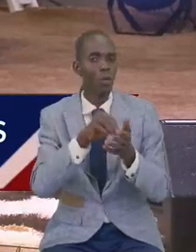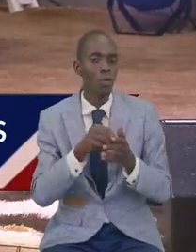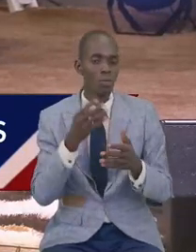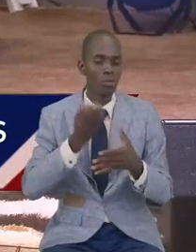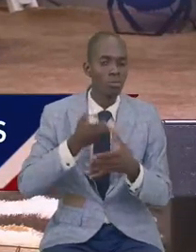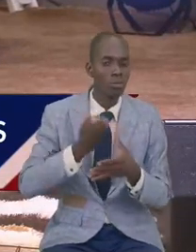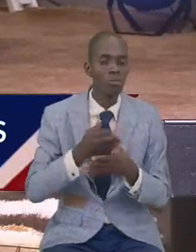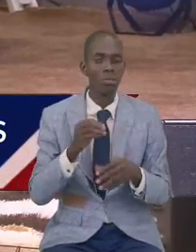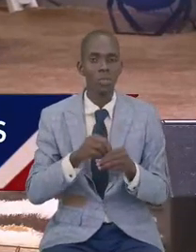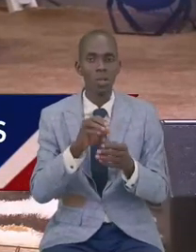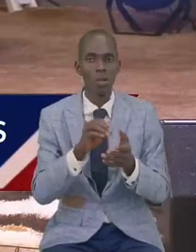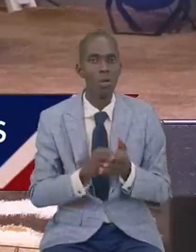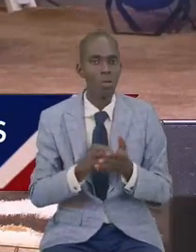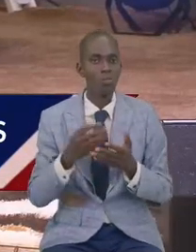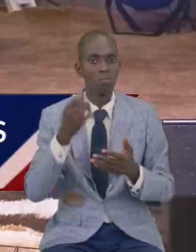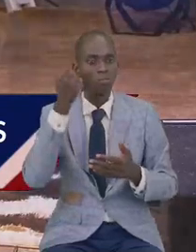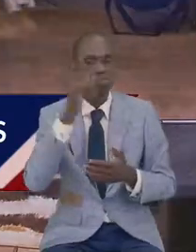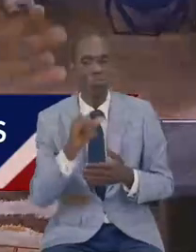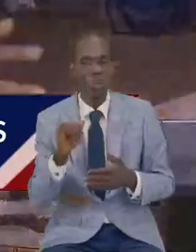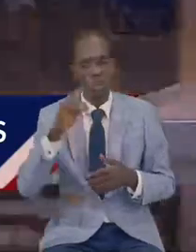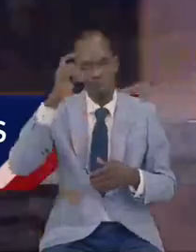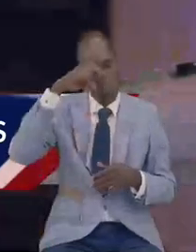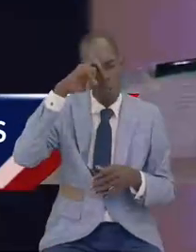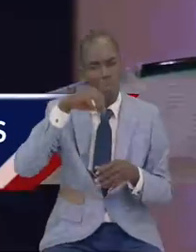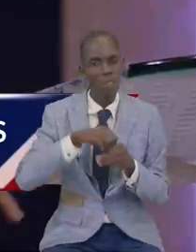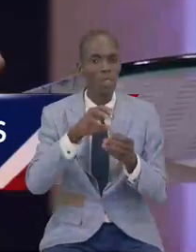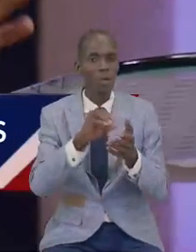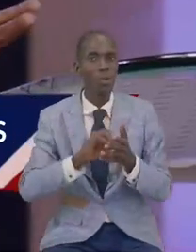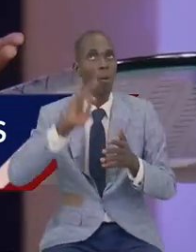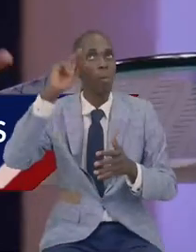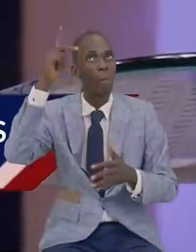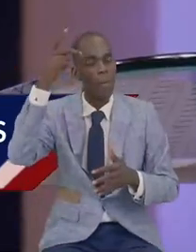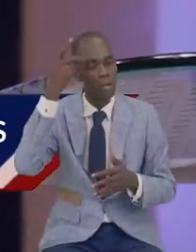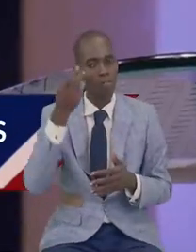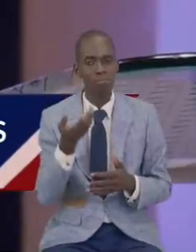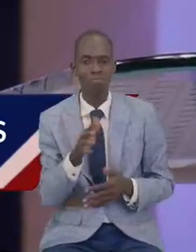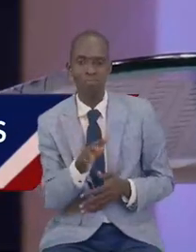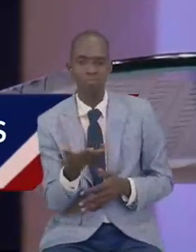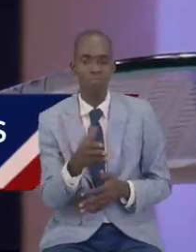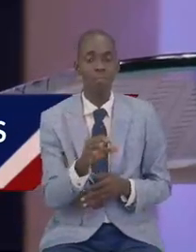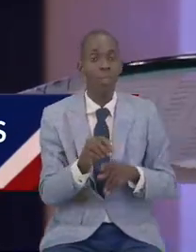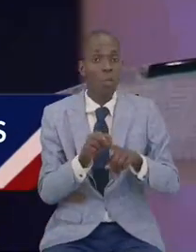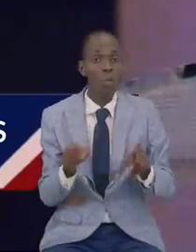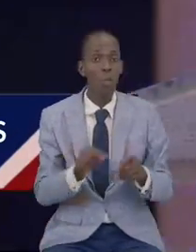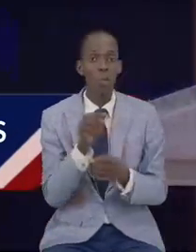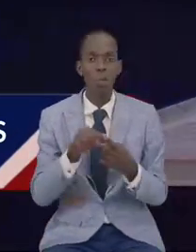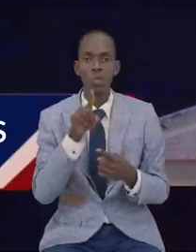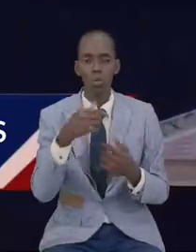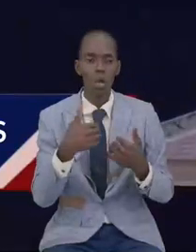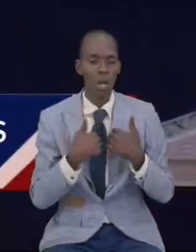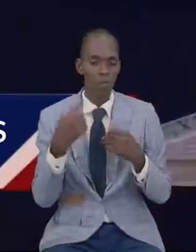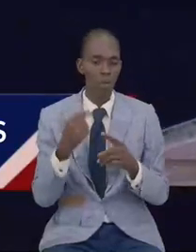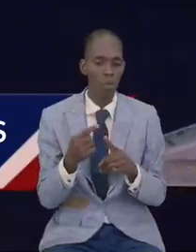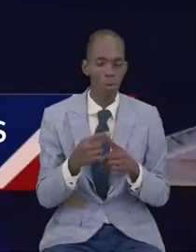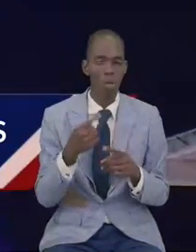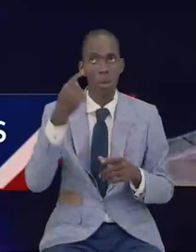sont sages en sciences ou bien politiques. Mais si vous avez la parole de Dieu,